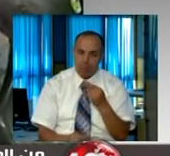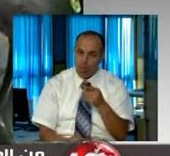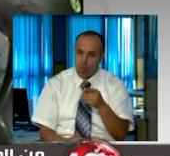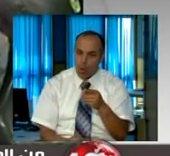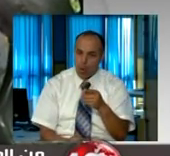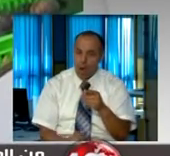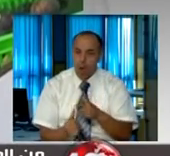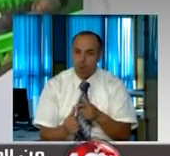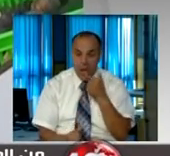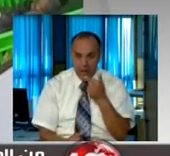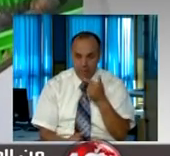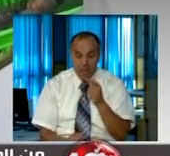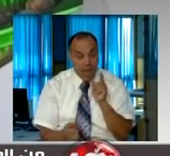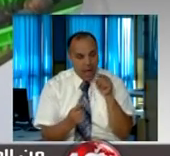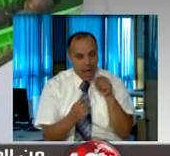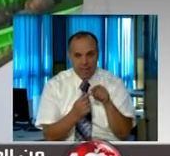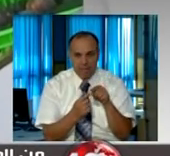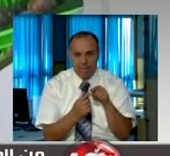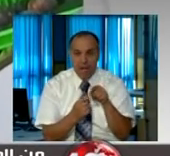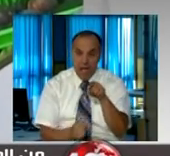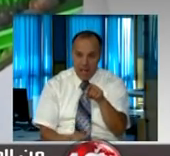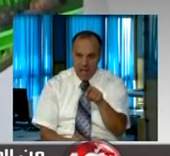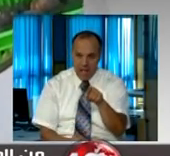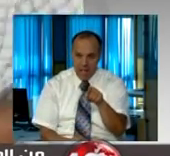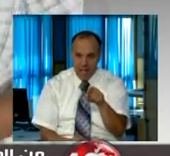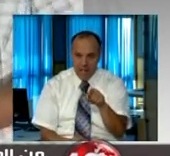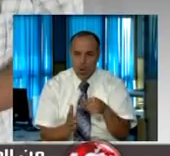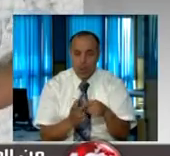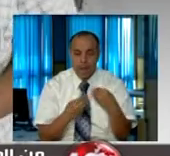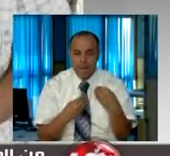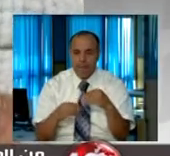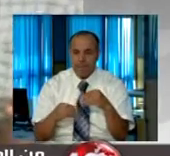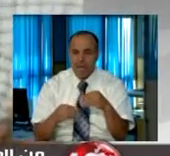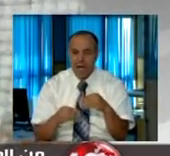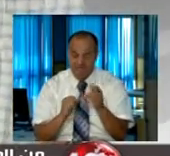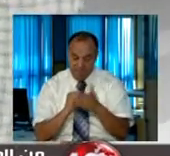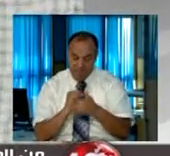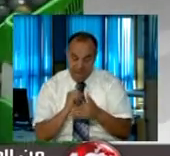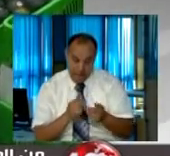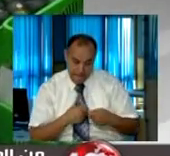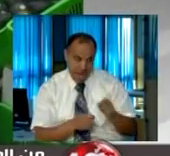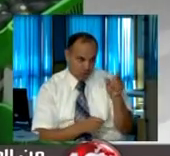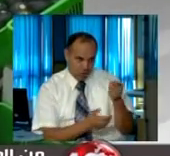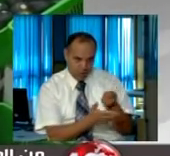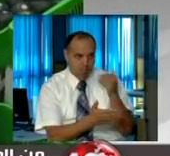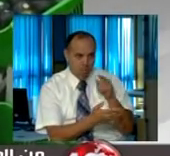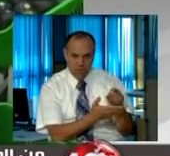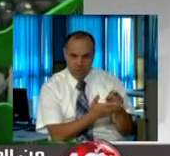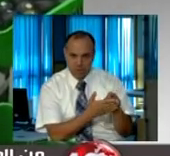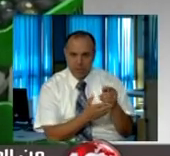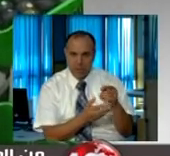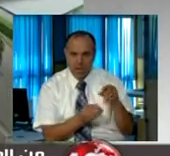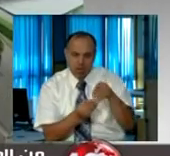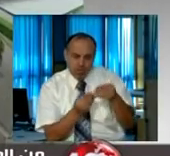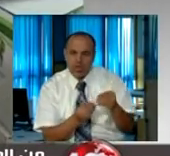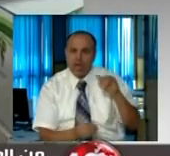كمرحلة أولى، كان الهدف من هذه التظاهرة في نقطة بيع من المنتج إلى المستهلك. يوم تعريفي لتين